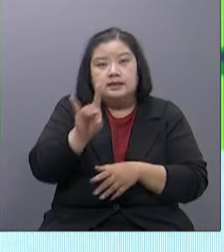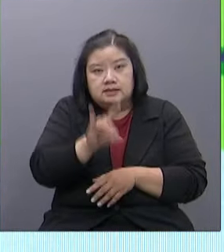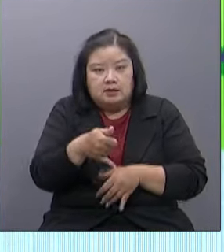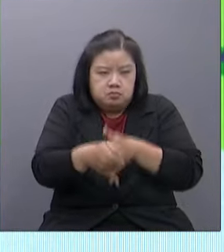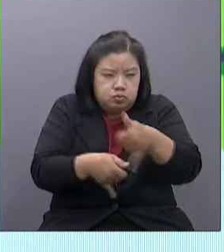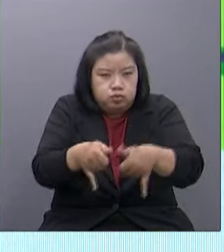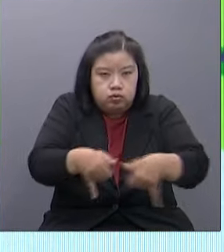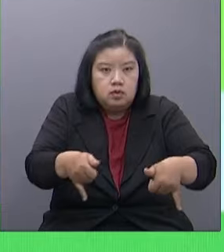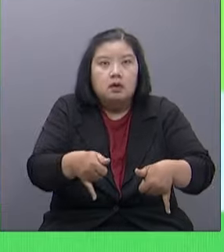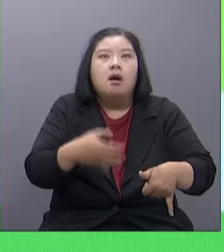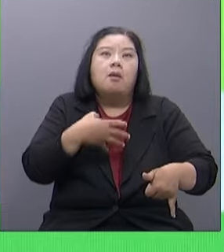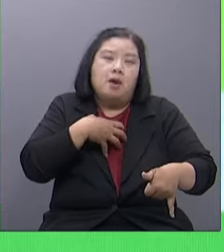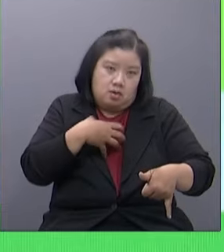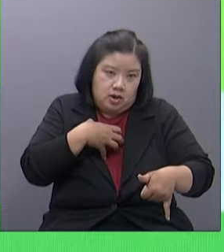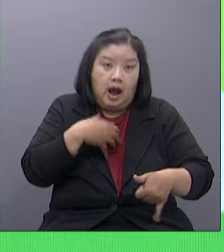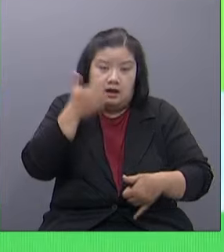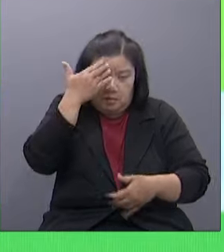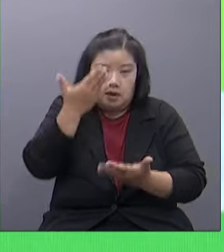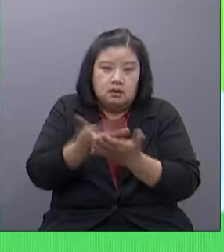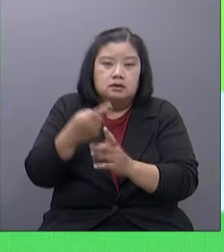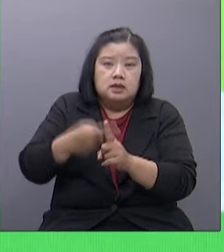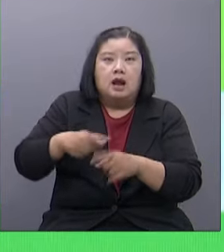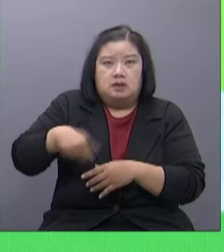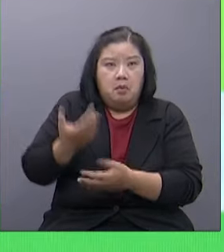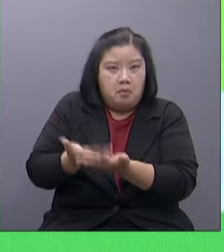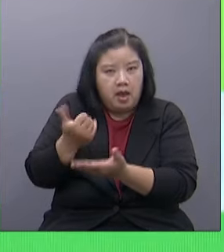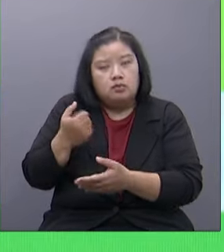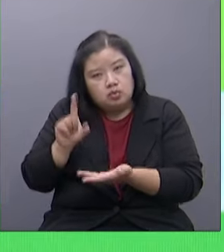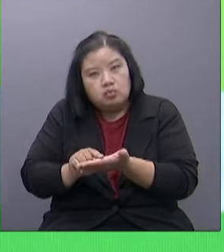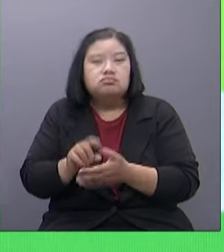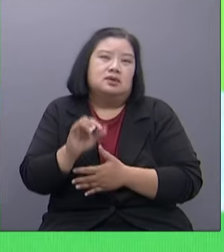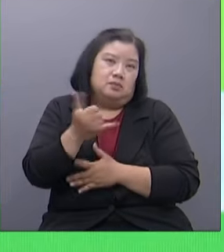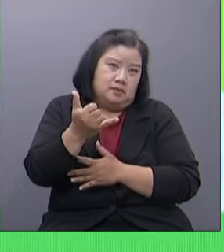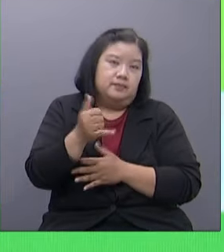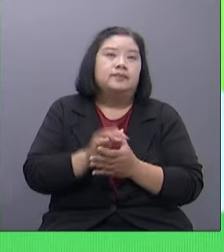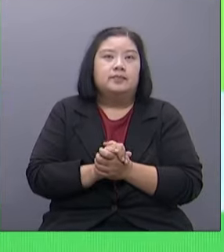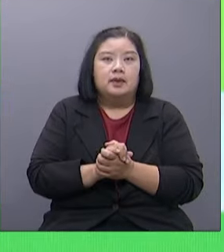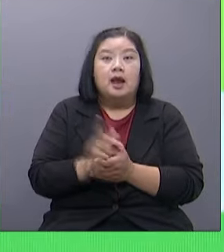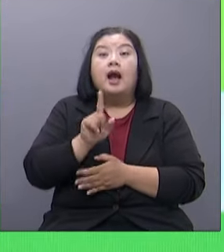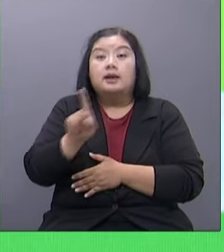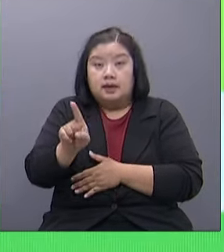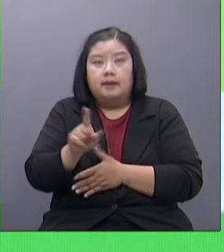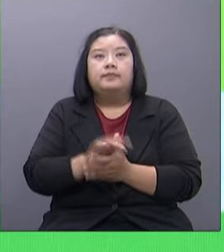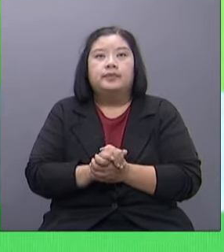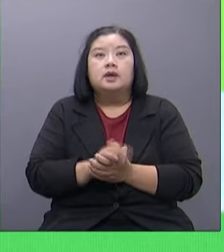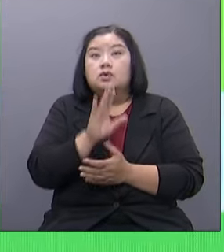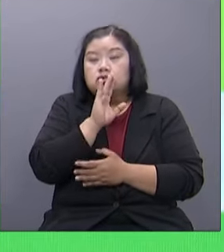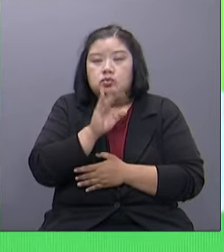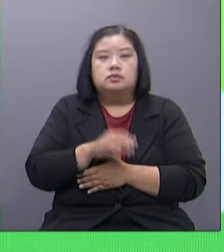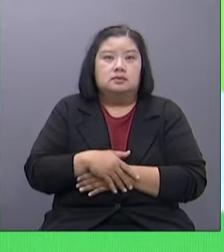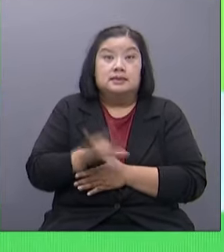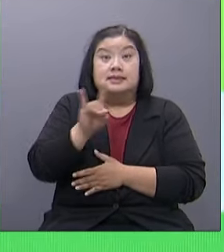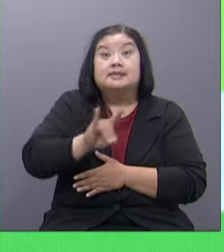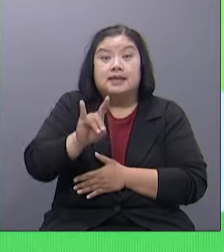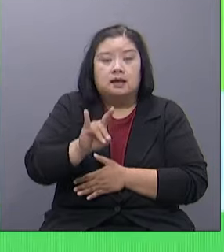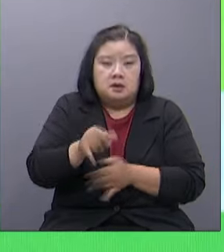มากที่สุดเพื่อความคุ้มค่าในเรื่องของการจัดการด้วยนะคะทีนี้อีกนิดนึงค่ะคุณหมอถ้าเกิดว่าสัตว์ที่อยู่ด้วยกันใกล้ชิด